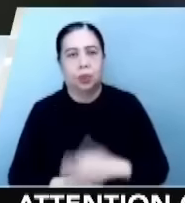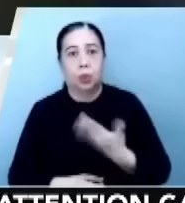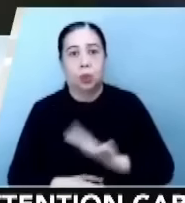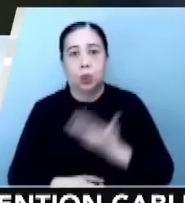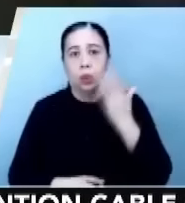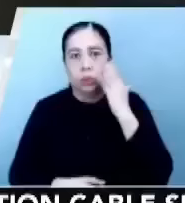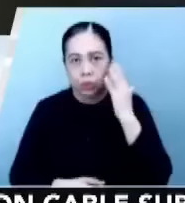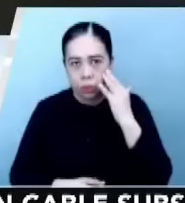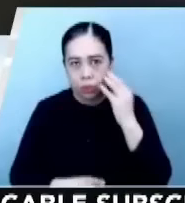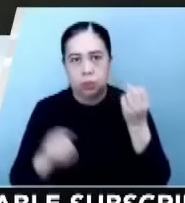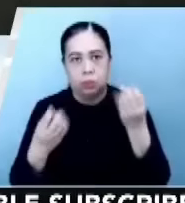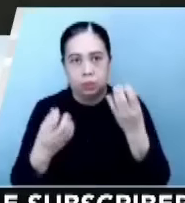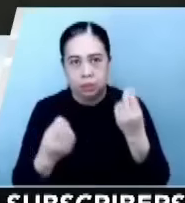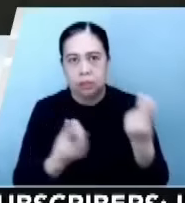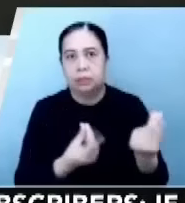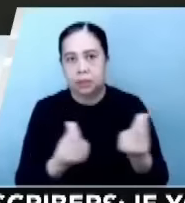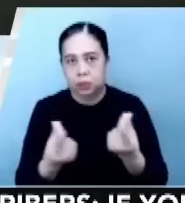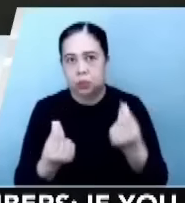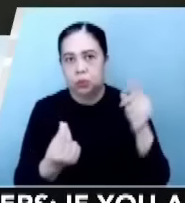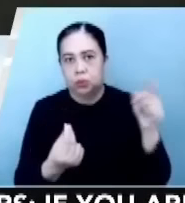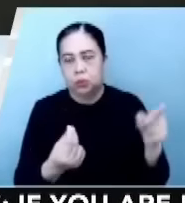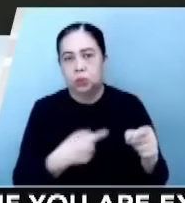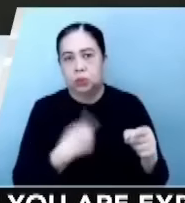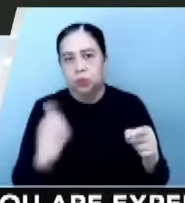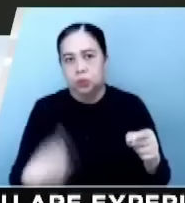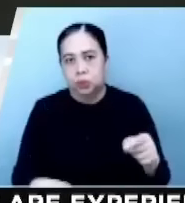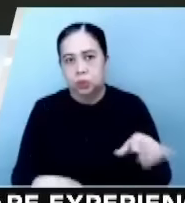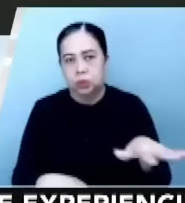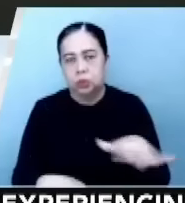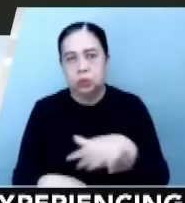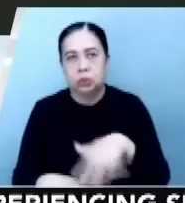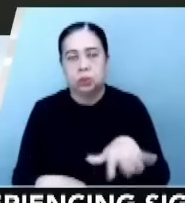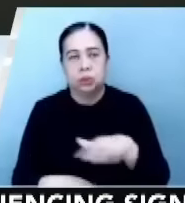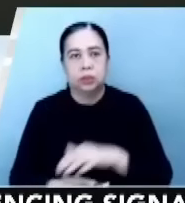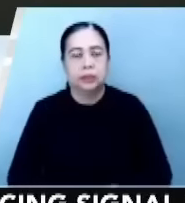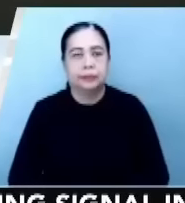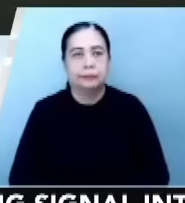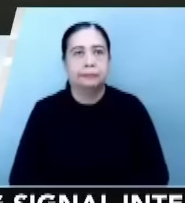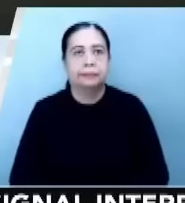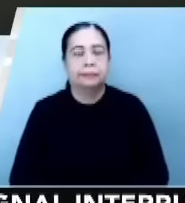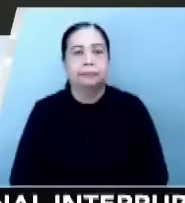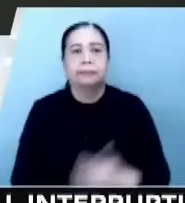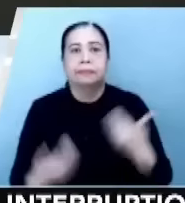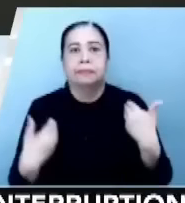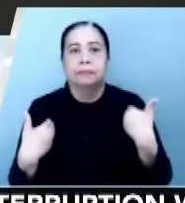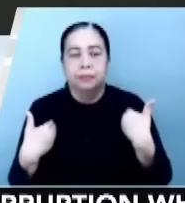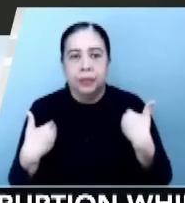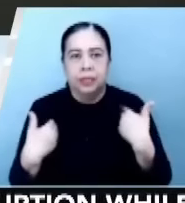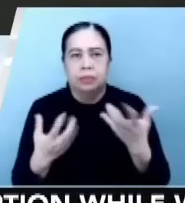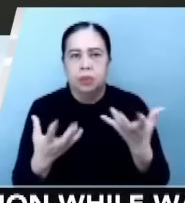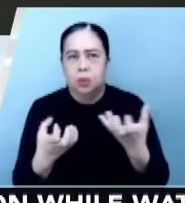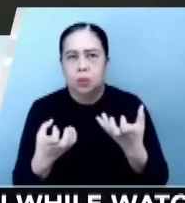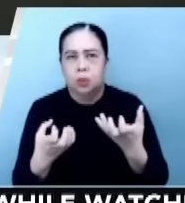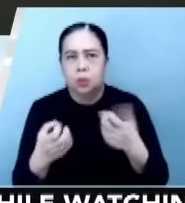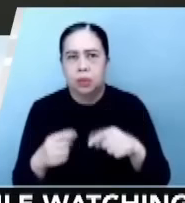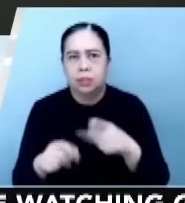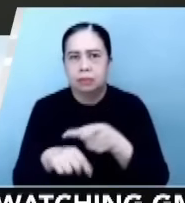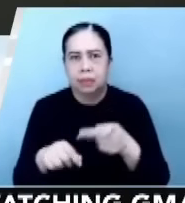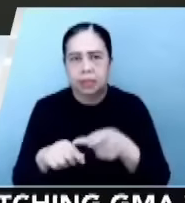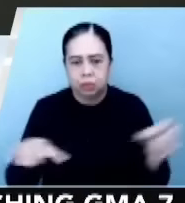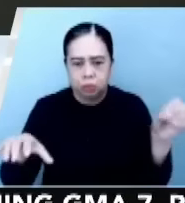maraming activities na ginagawa doon ang China. Meron silang gustong gawin sa lugar na yon, kaya ang dami